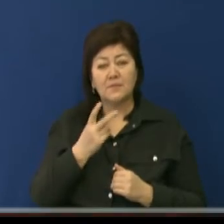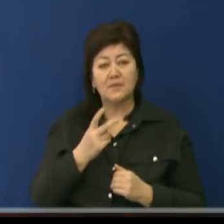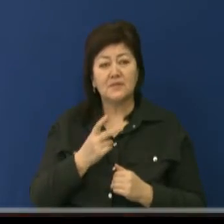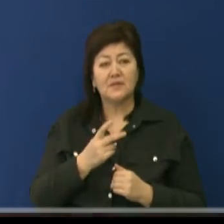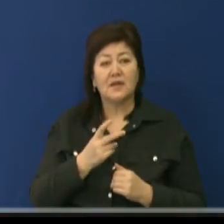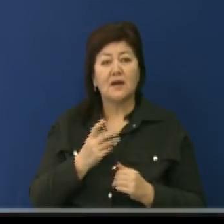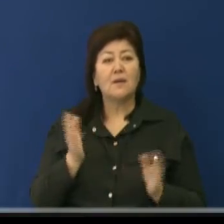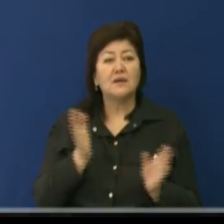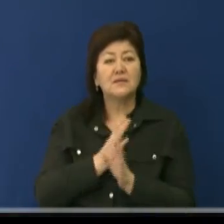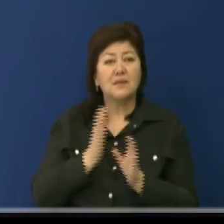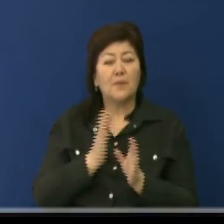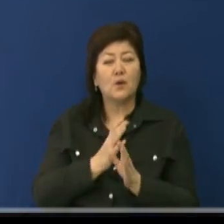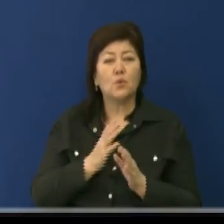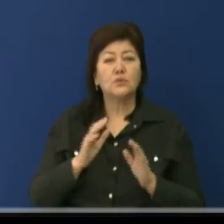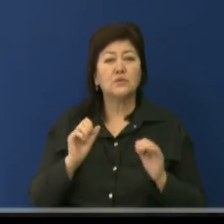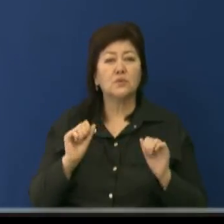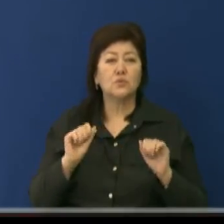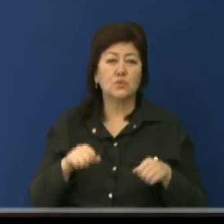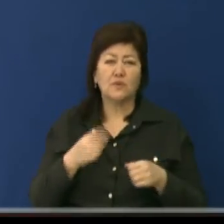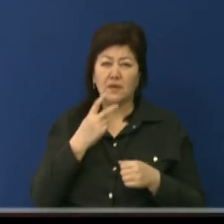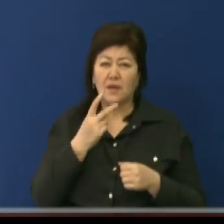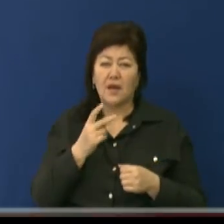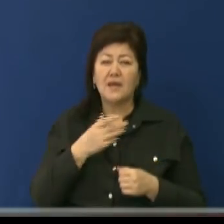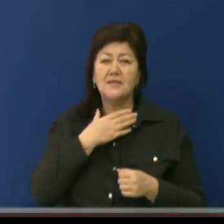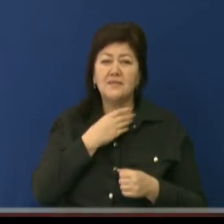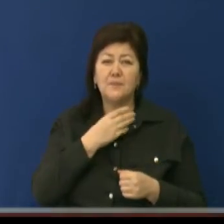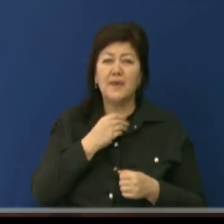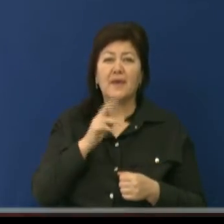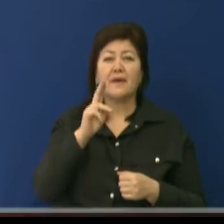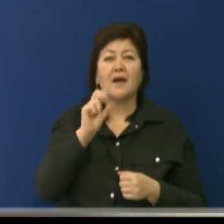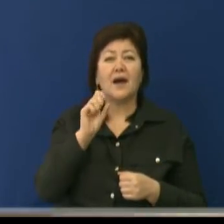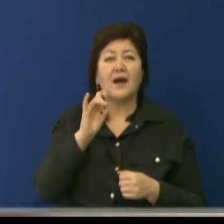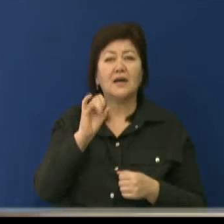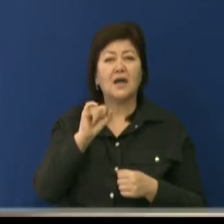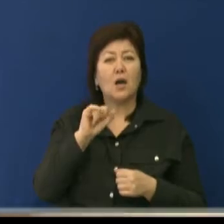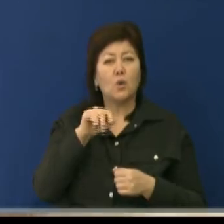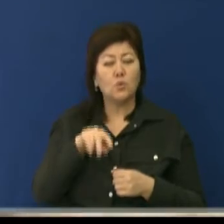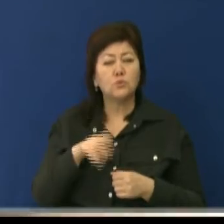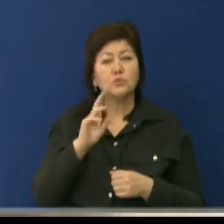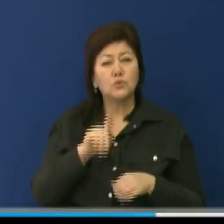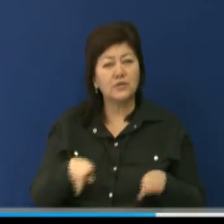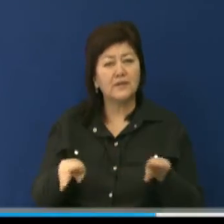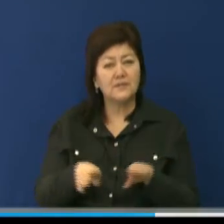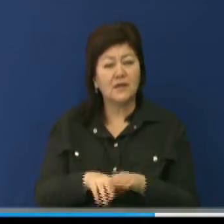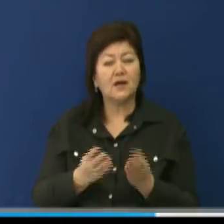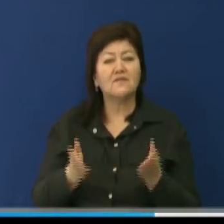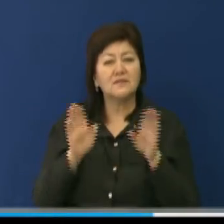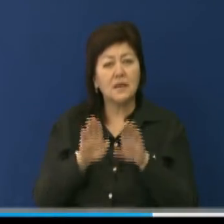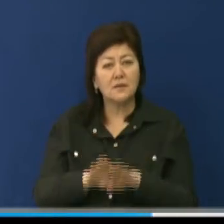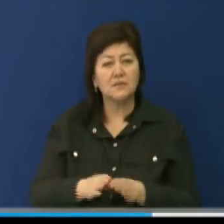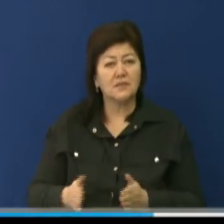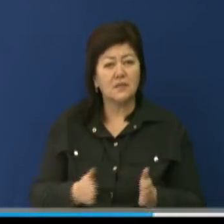райының қолайсыздығынан Семей қарауыл, Өскемен Семей және Семей Алматы тас жолдарында қозғалыс шектелген. Өткен